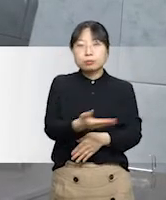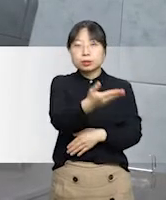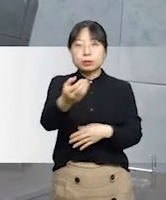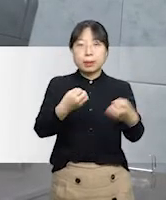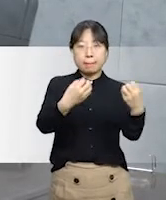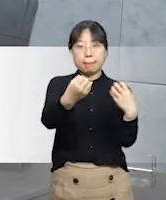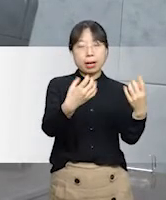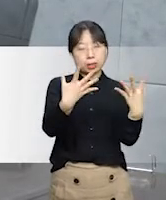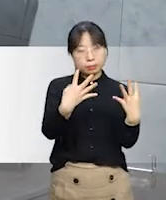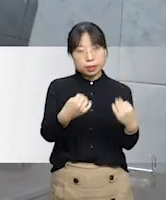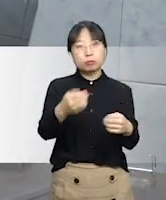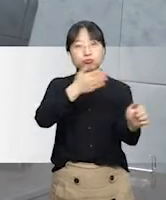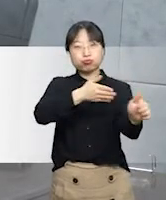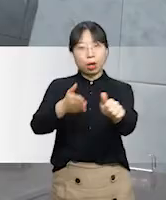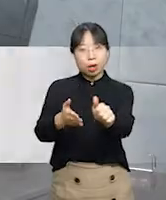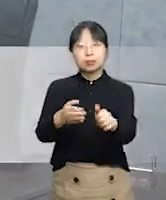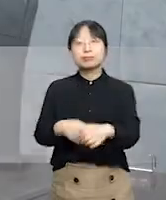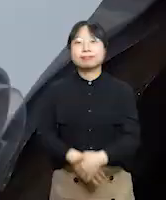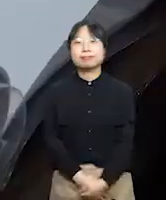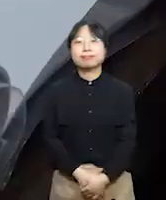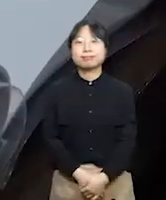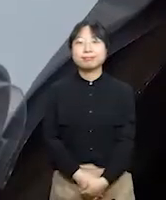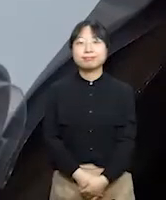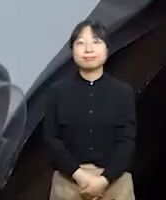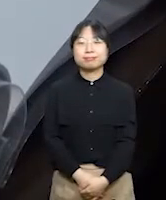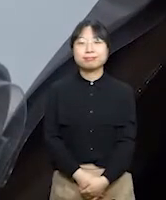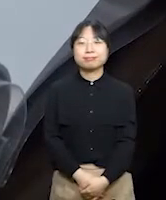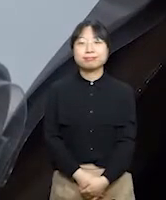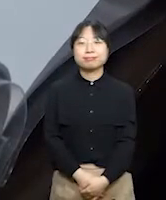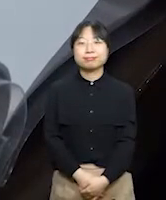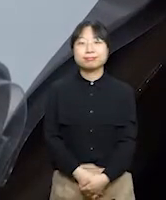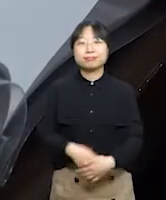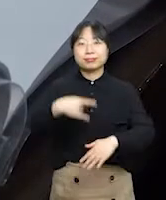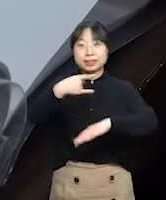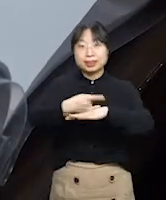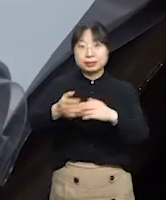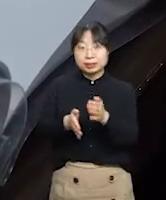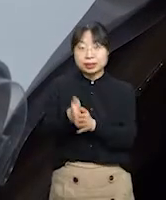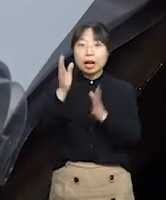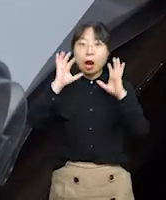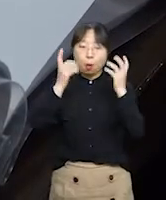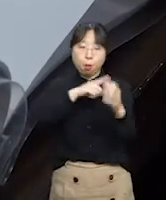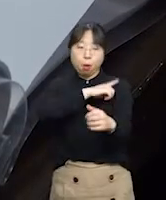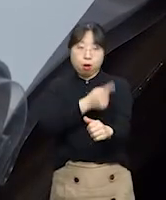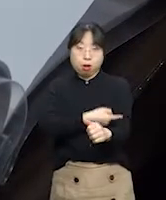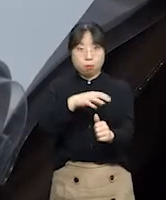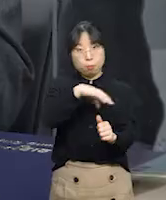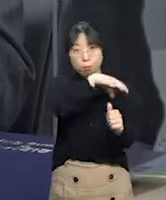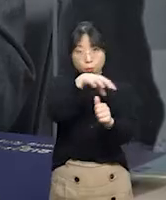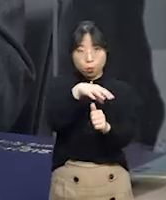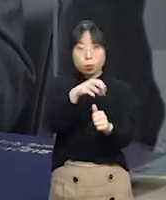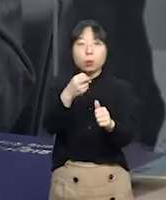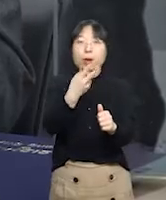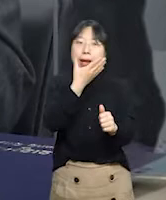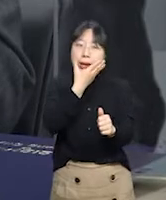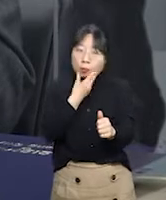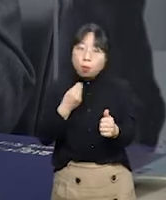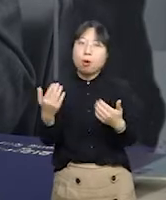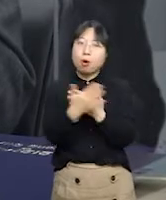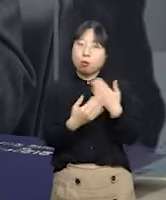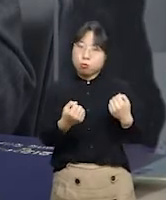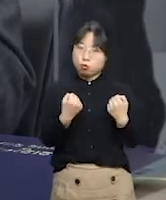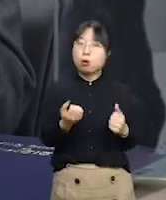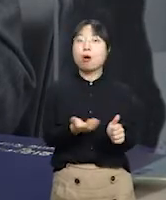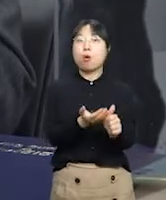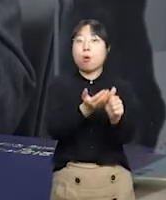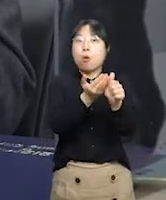말씀들 많이 해주시자 하는 부탁의 말씀을 드립니다. 한편 의왕시는 아동의 권리를 보장하고 아동이 행복하고